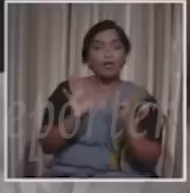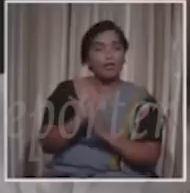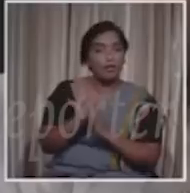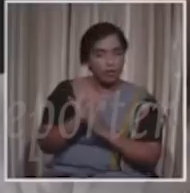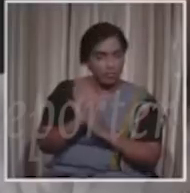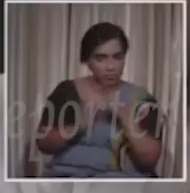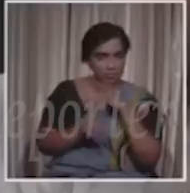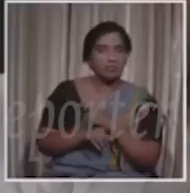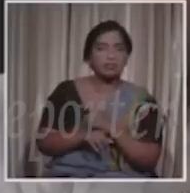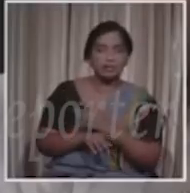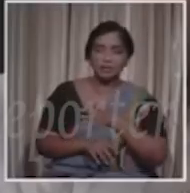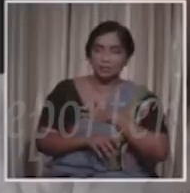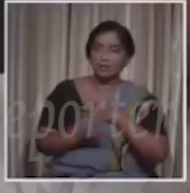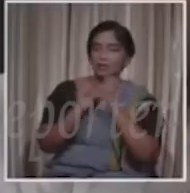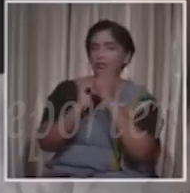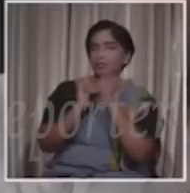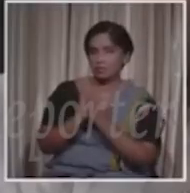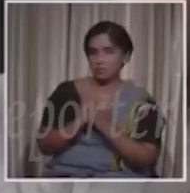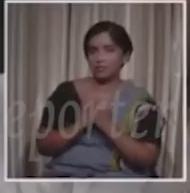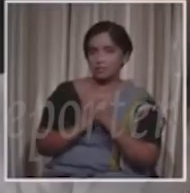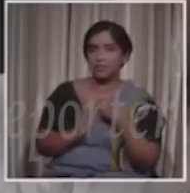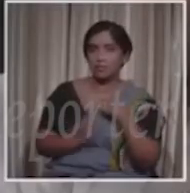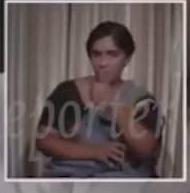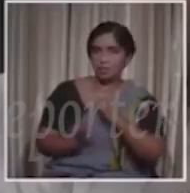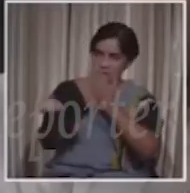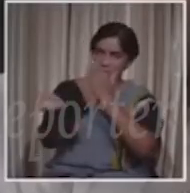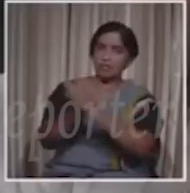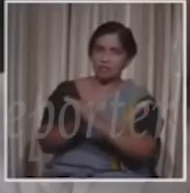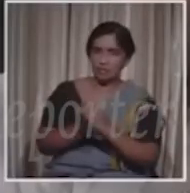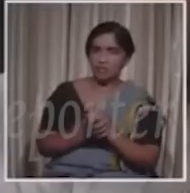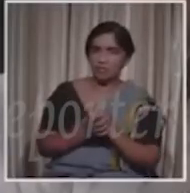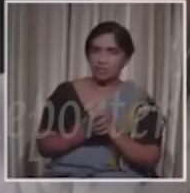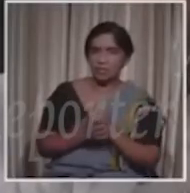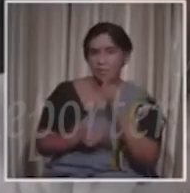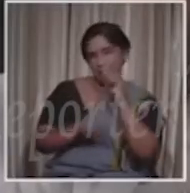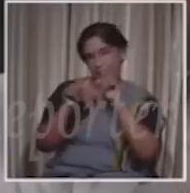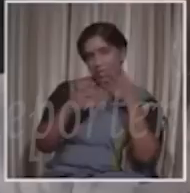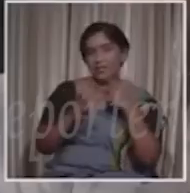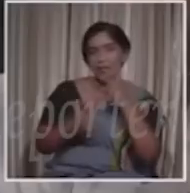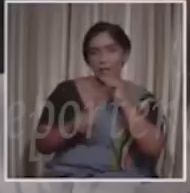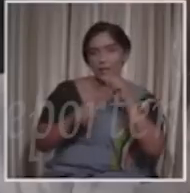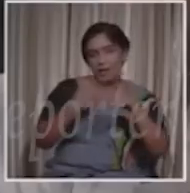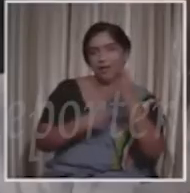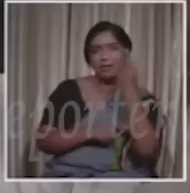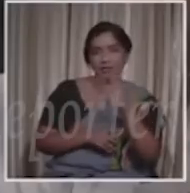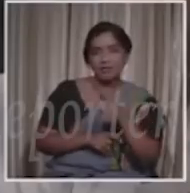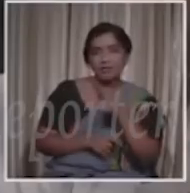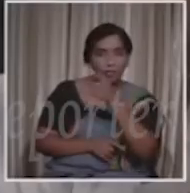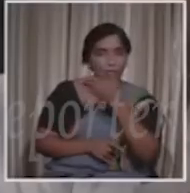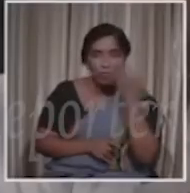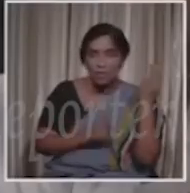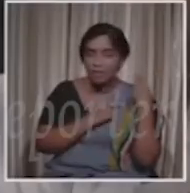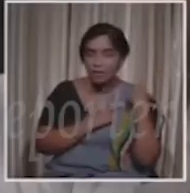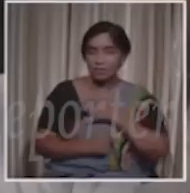පාක්ෂිකයන් සහයෝගය දීලා තියෙනවා නම් ඒ අයට විශේෂයෙන්ම දඬුවම් කොට ඉච්චලා තියෙනවා වෙන අය වාගේ ඉතින් කොමිටි ක්‍රමයේ වාගේම මේ